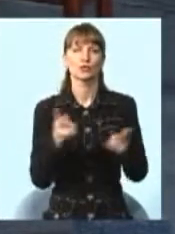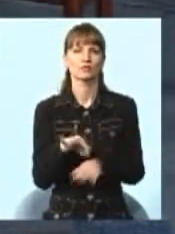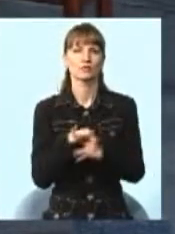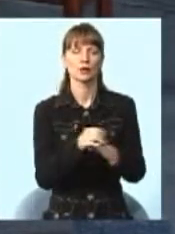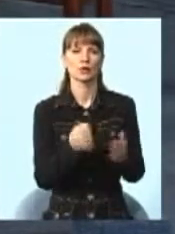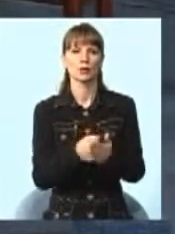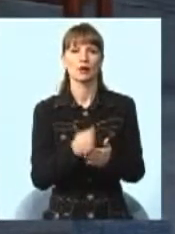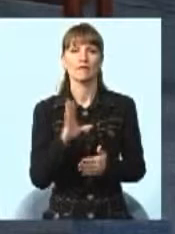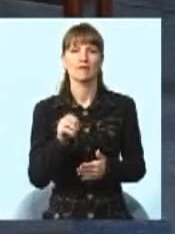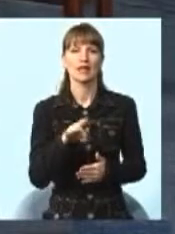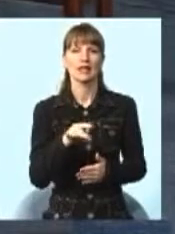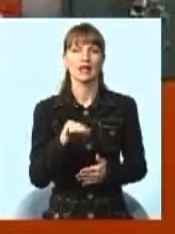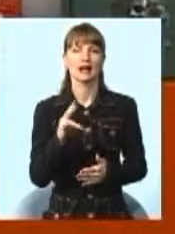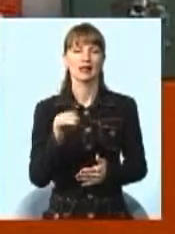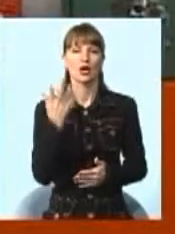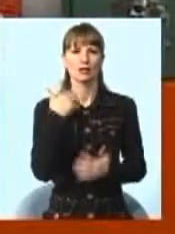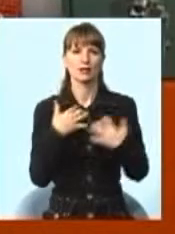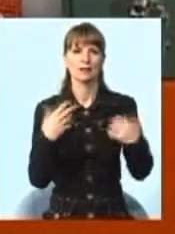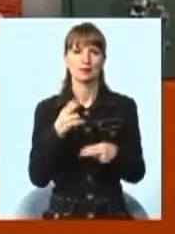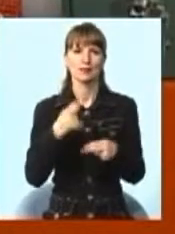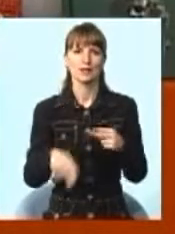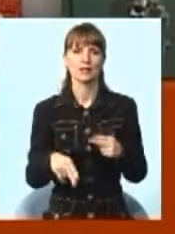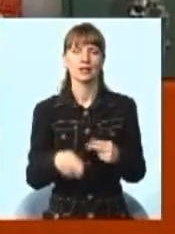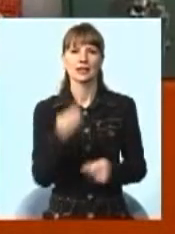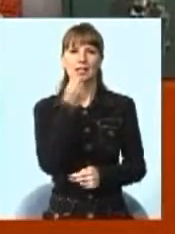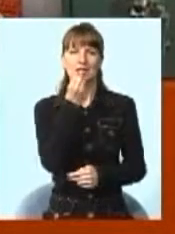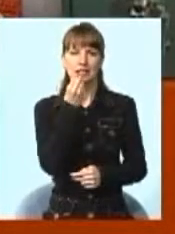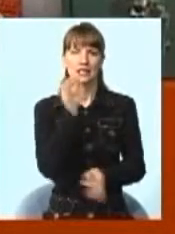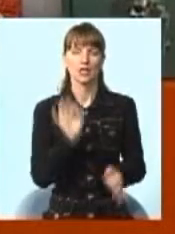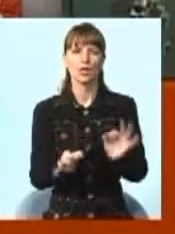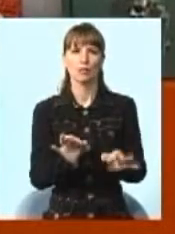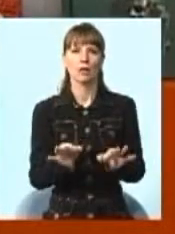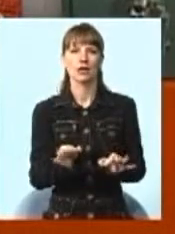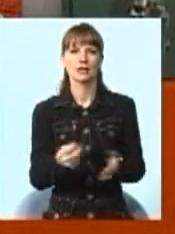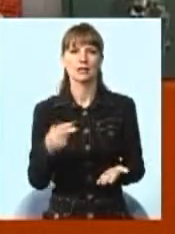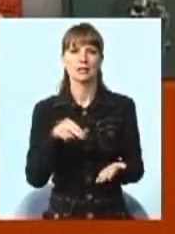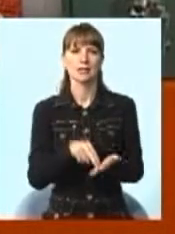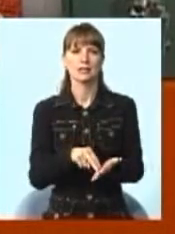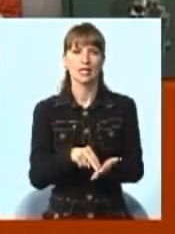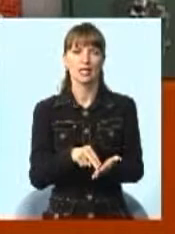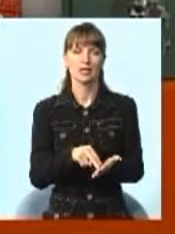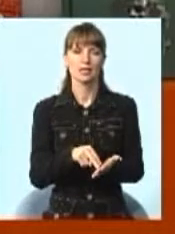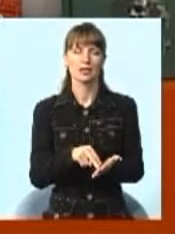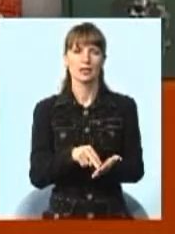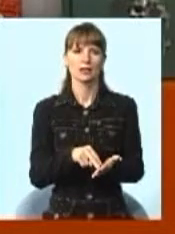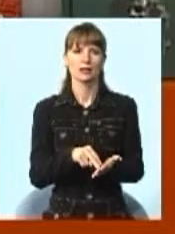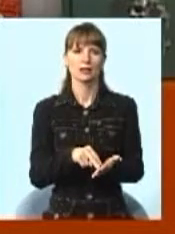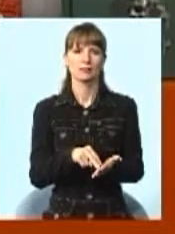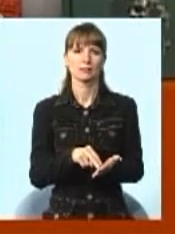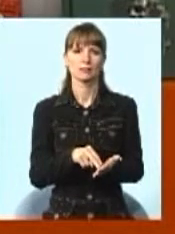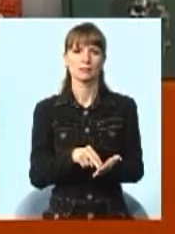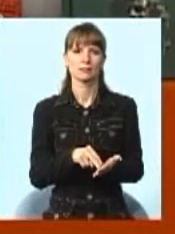до ветеринара? Коли тваринка перестає їсти нормально, стає дуже такою, не